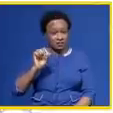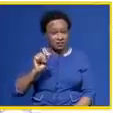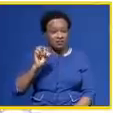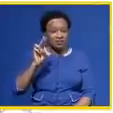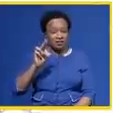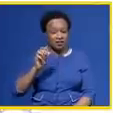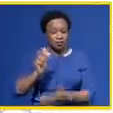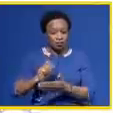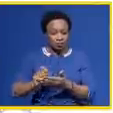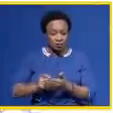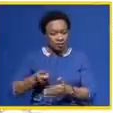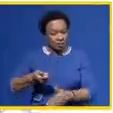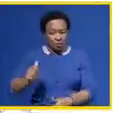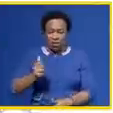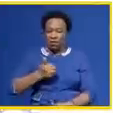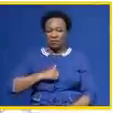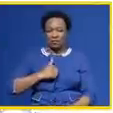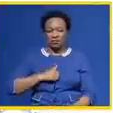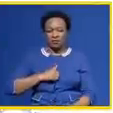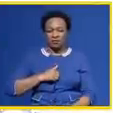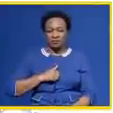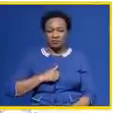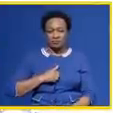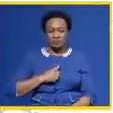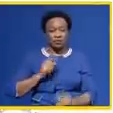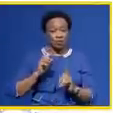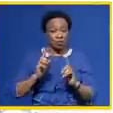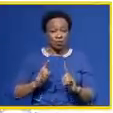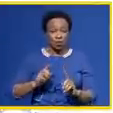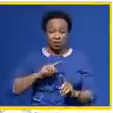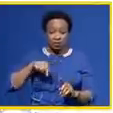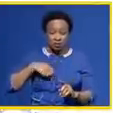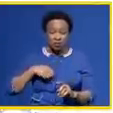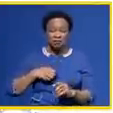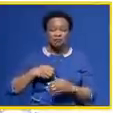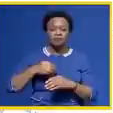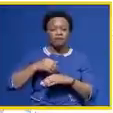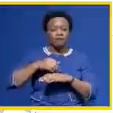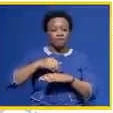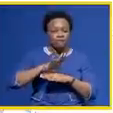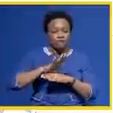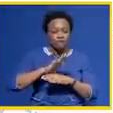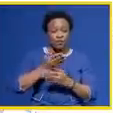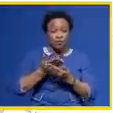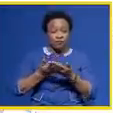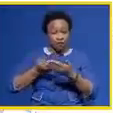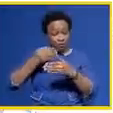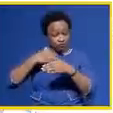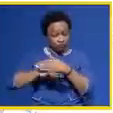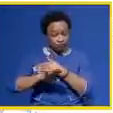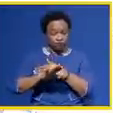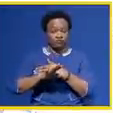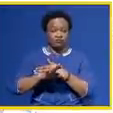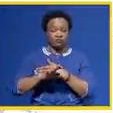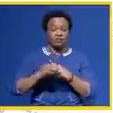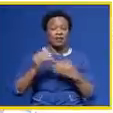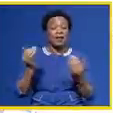yeye mwenyewe binafsi. Kwa hiyo tutamtumia, na bahati nzuri alishawasiliana